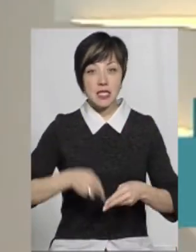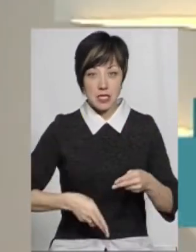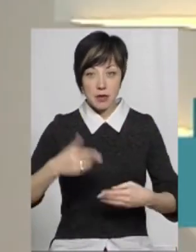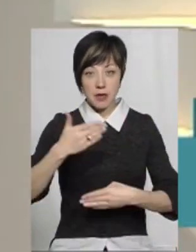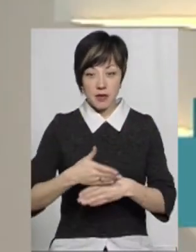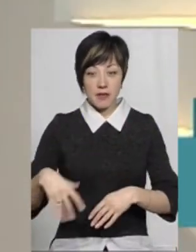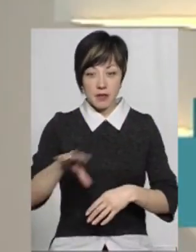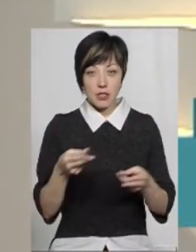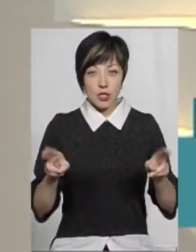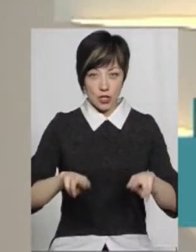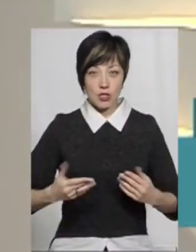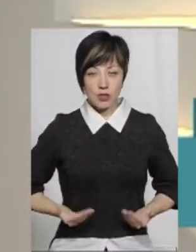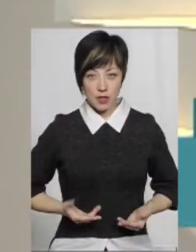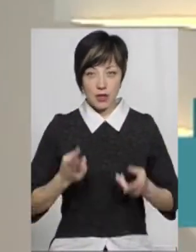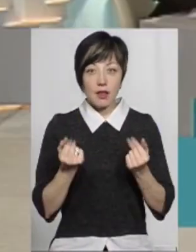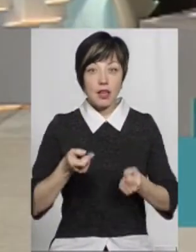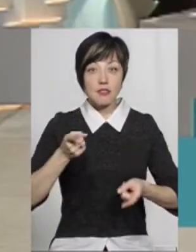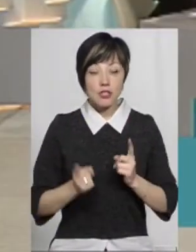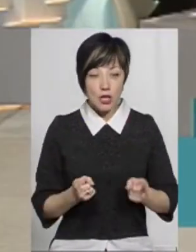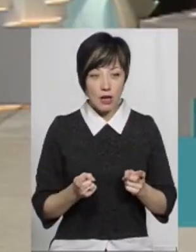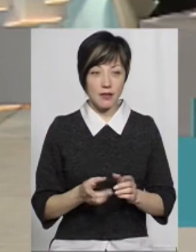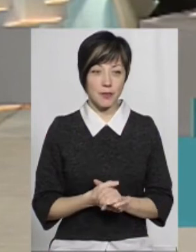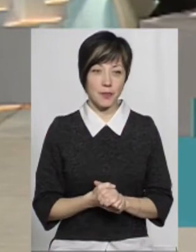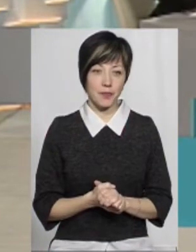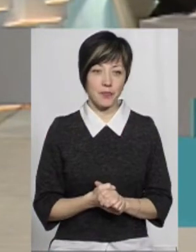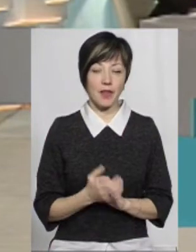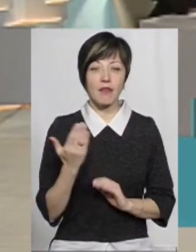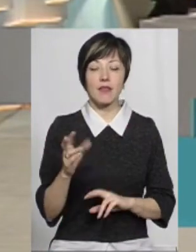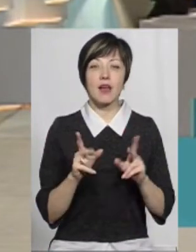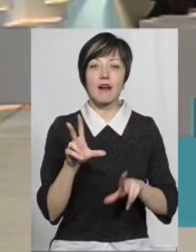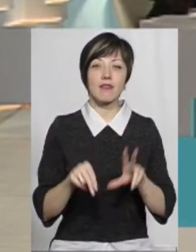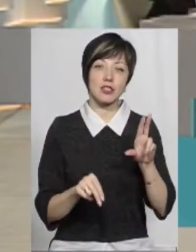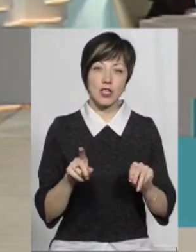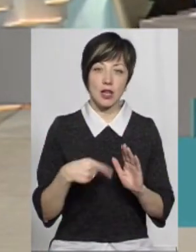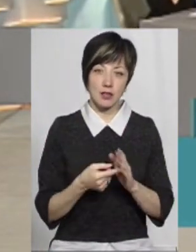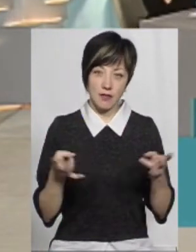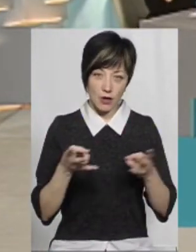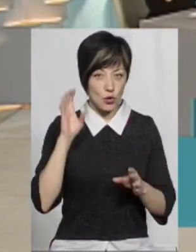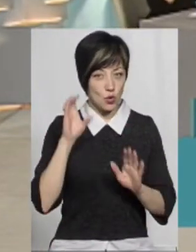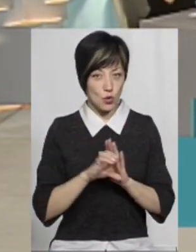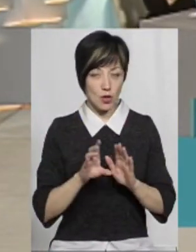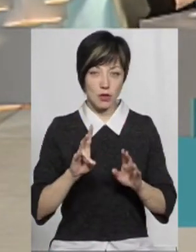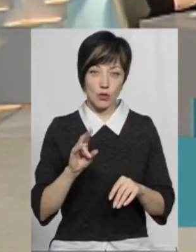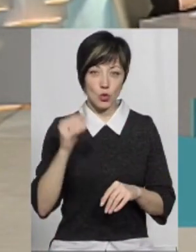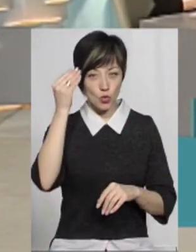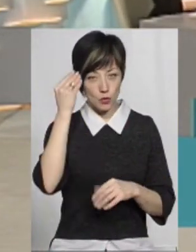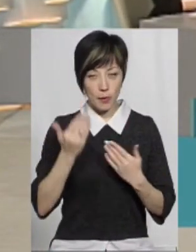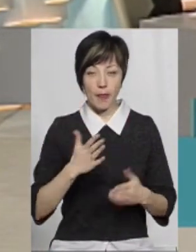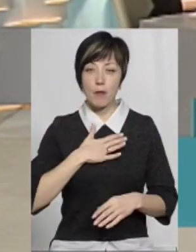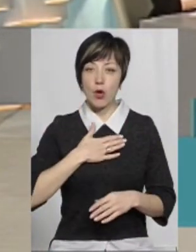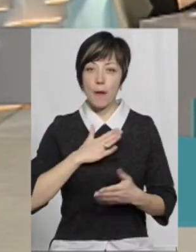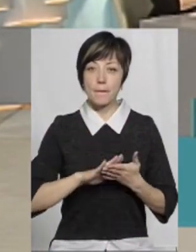всі залишаються живими. Ну, так? Звичайно. Так. Пане Сергію, а ви як вважаєте, чи варто було б дослухатись до того, що моя